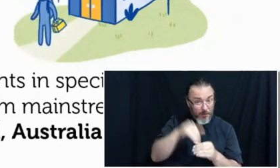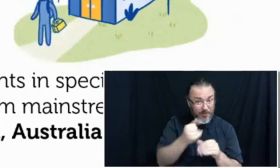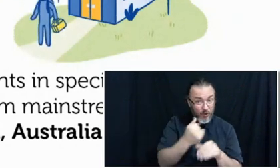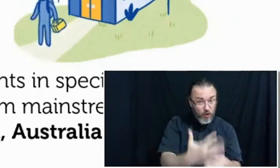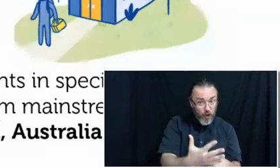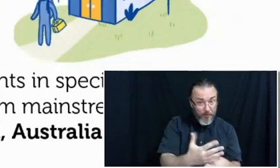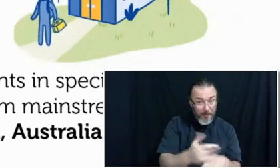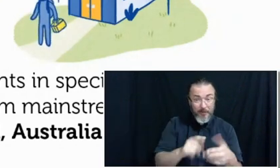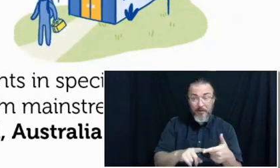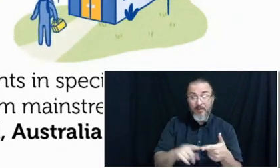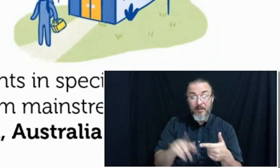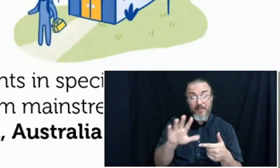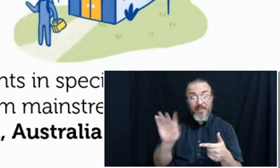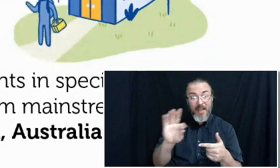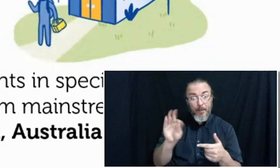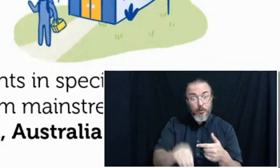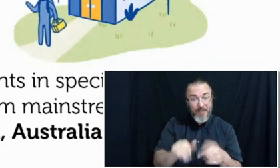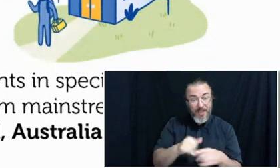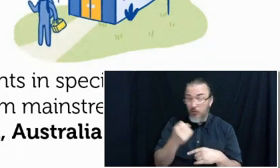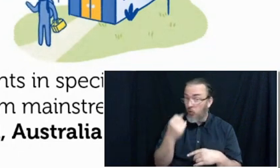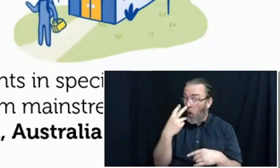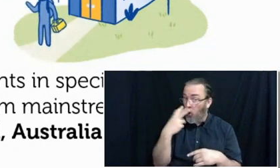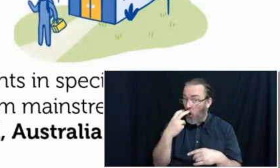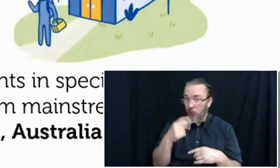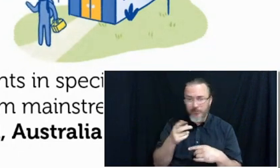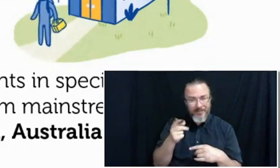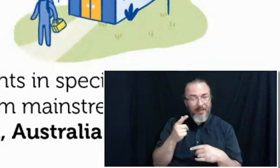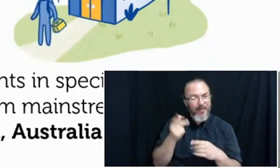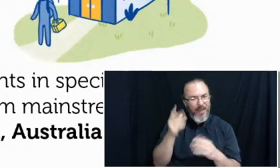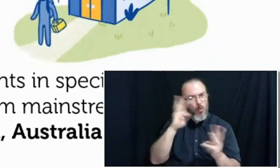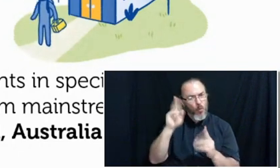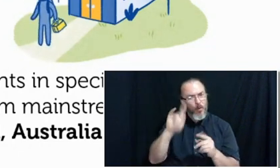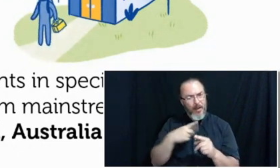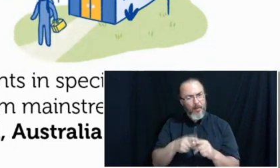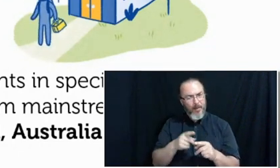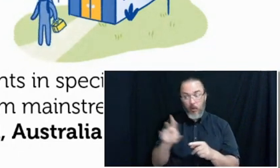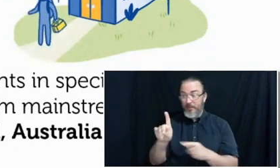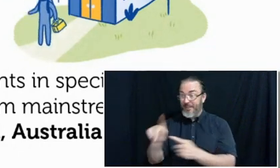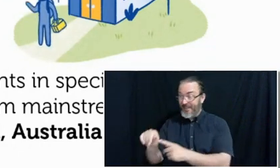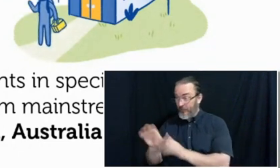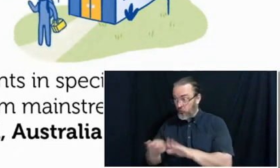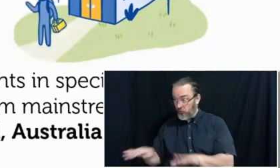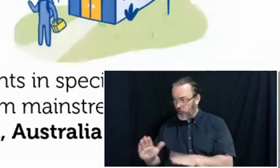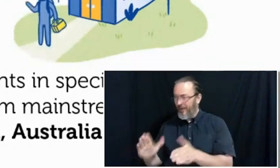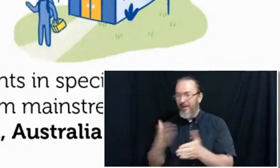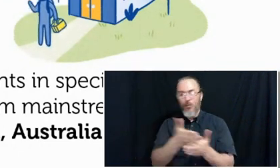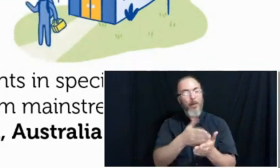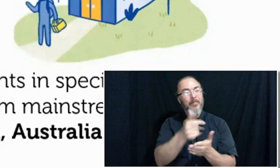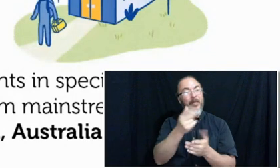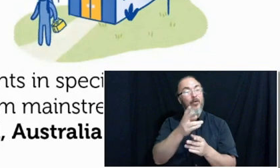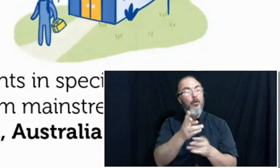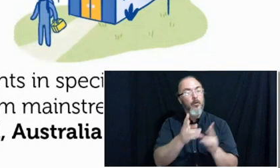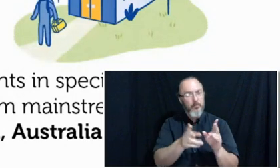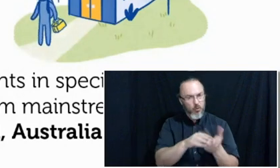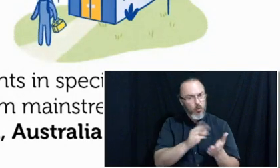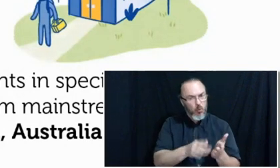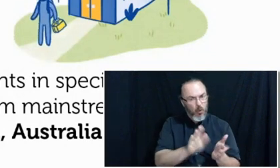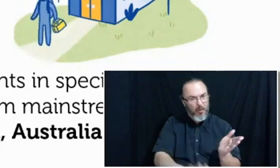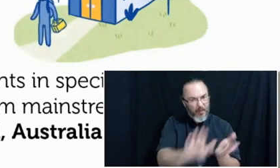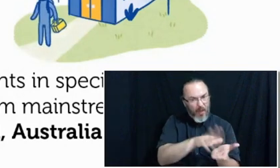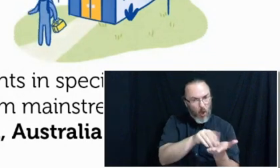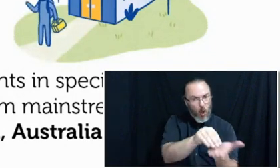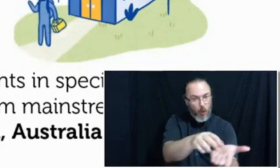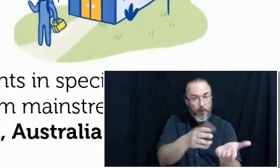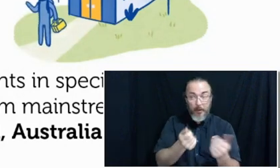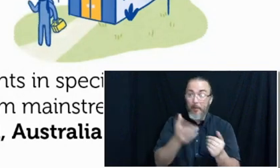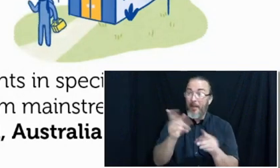Allemagne et 59% à Hong Kong craignent que les enfants handicapés perturbent l'apprentissage des autres enfants. De nombreux parents préfèrent les sentiments